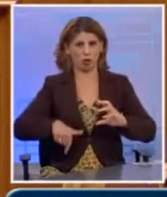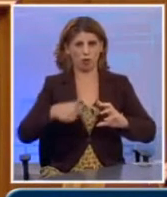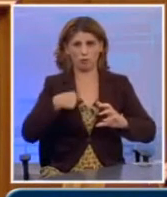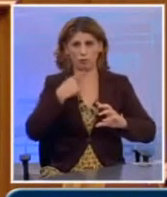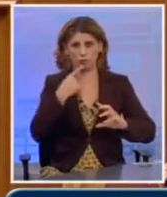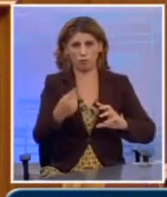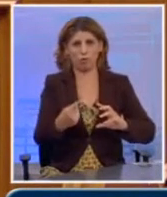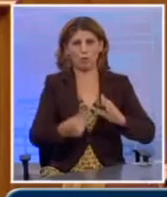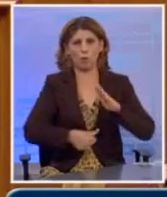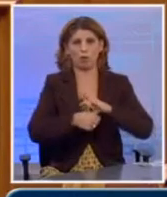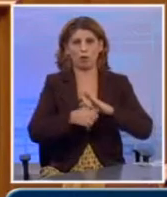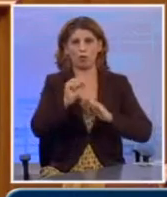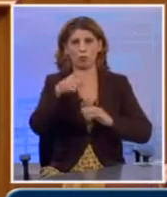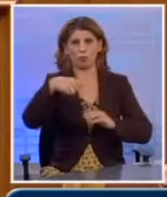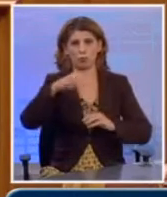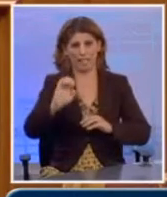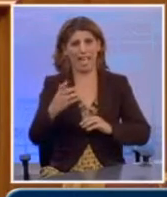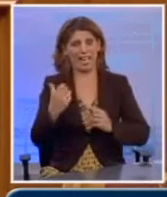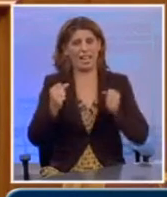ΣΤΕ.